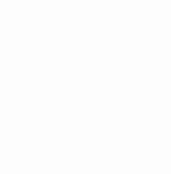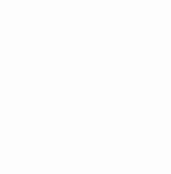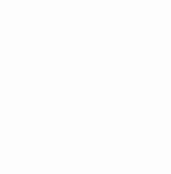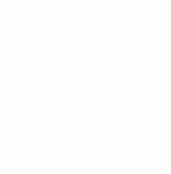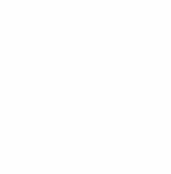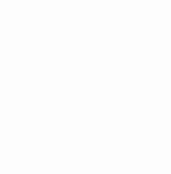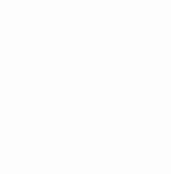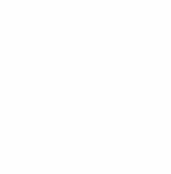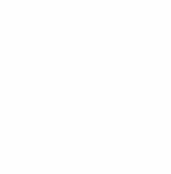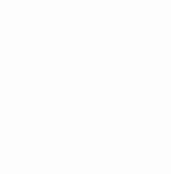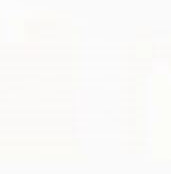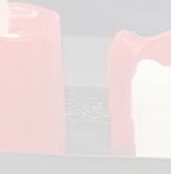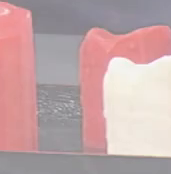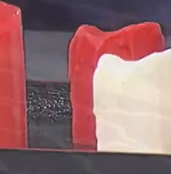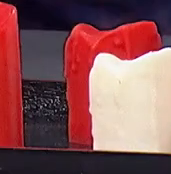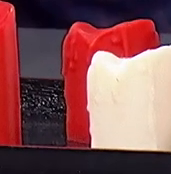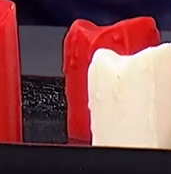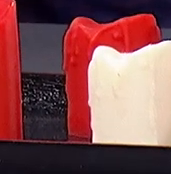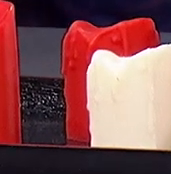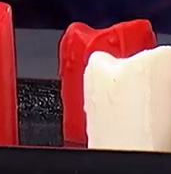TV KPM.